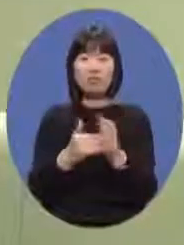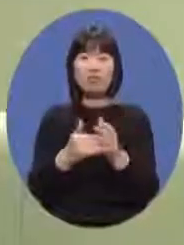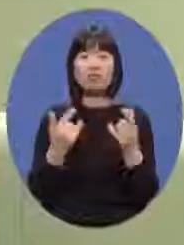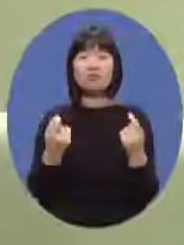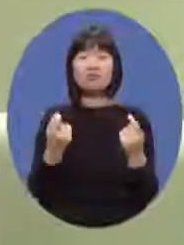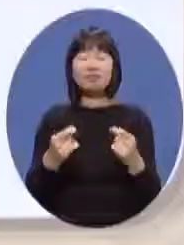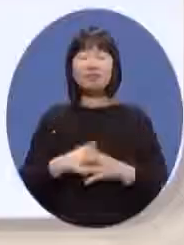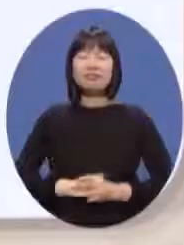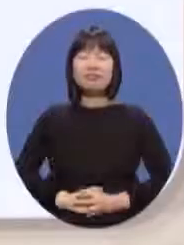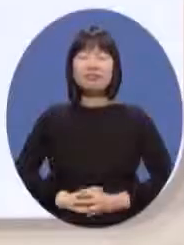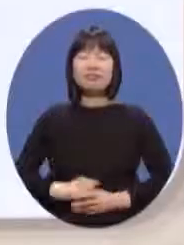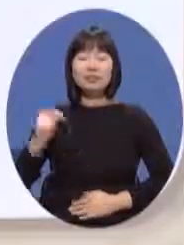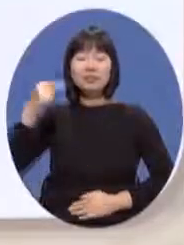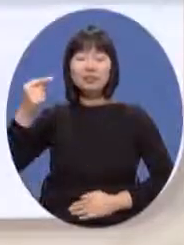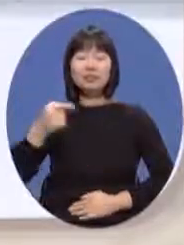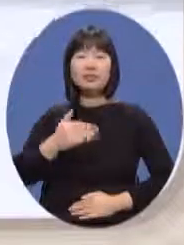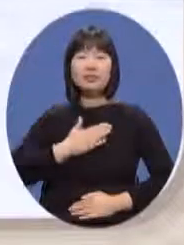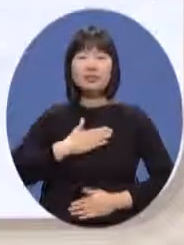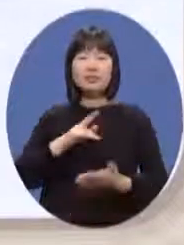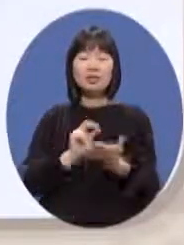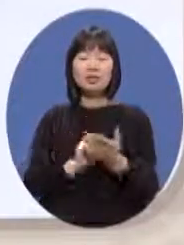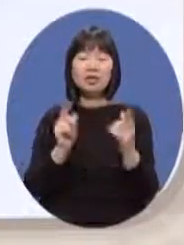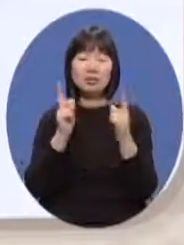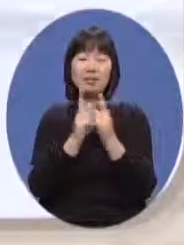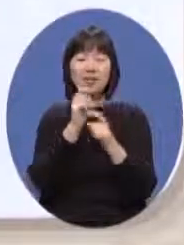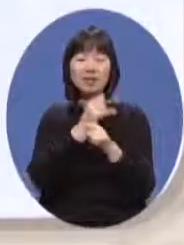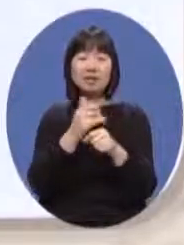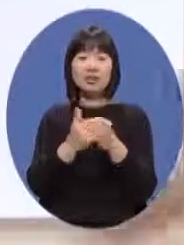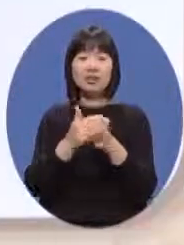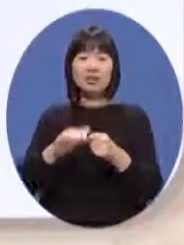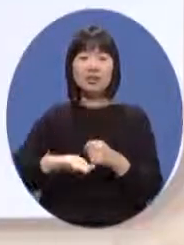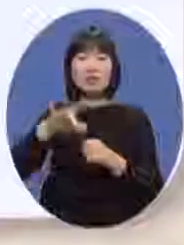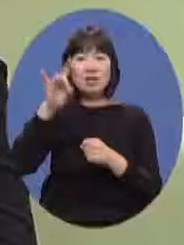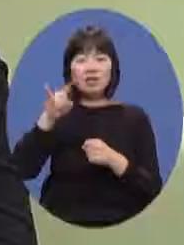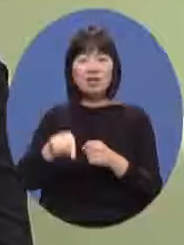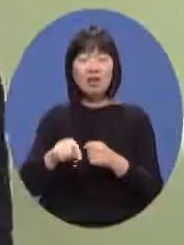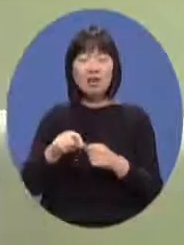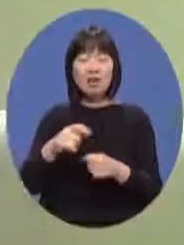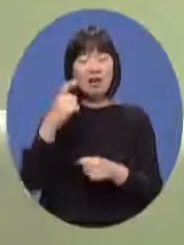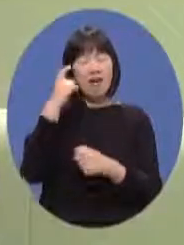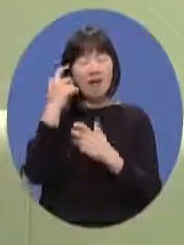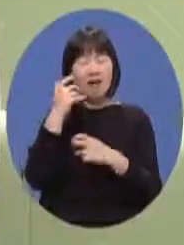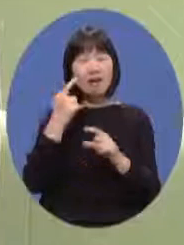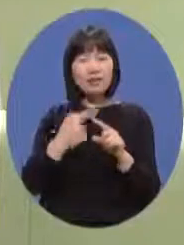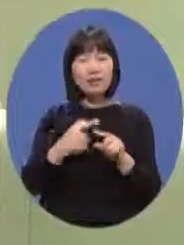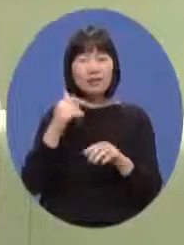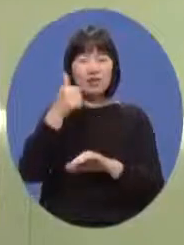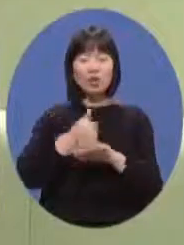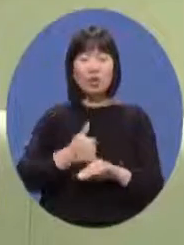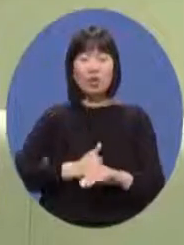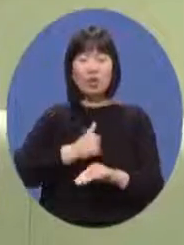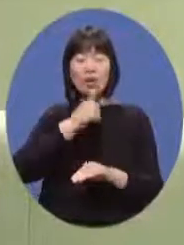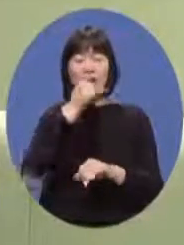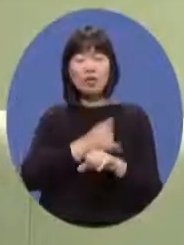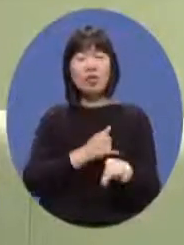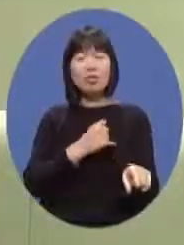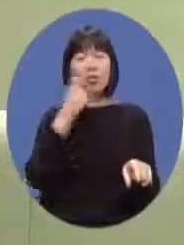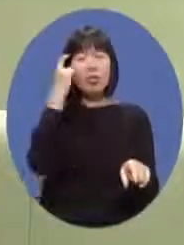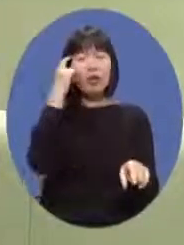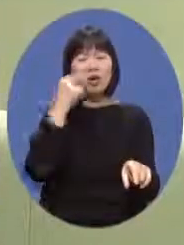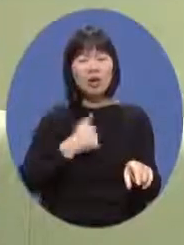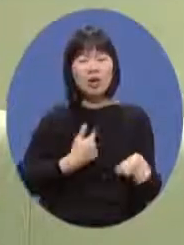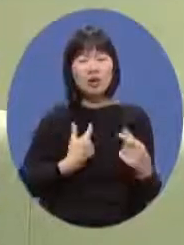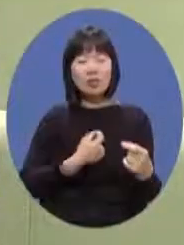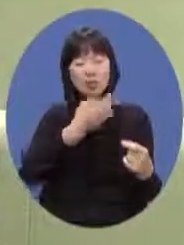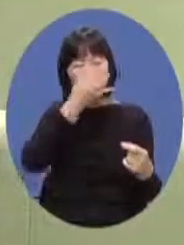이런 게 네. 있고요. 그다음에 자신의 문제와 맞물리면서 처음에는 막 안달복달 하시다가 나중에 이제 화가 나시는 거예요. 왜 너는 자꾸 나를